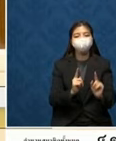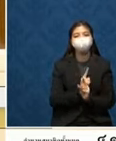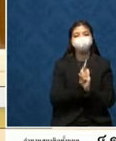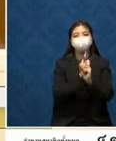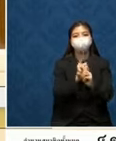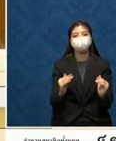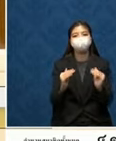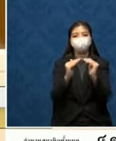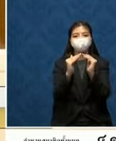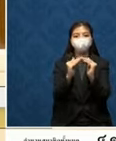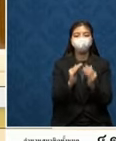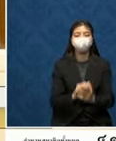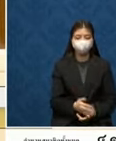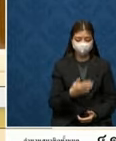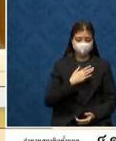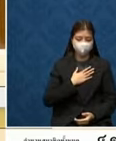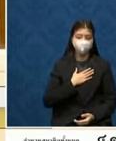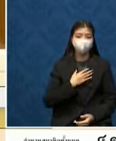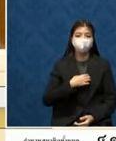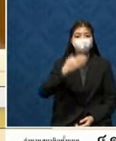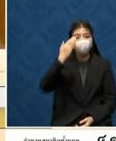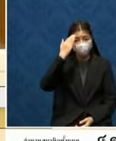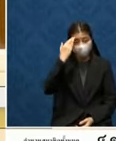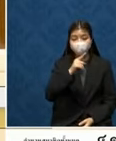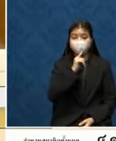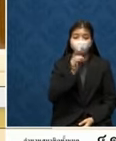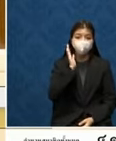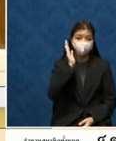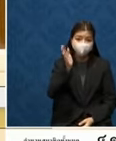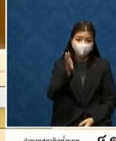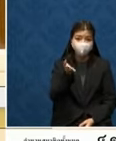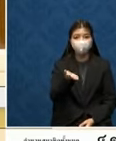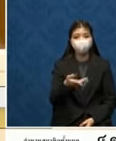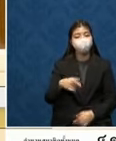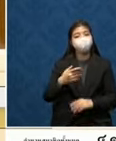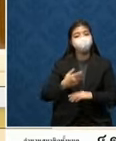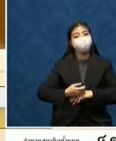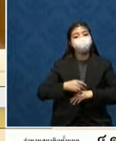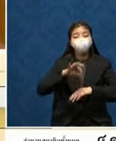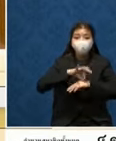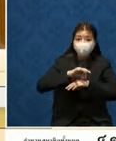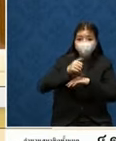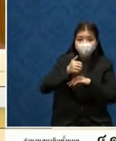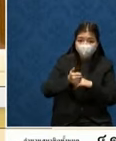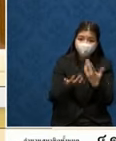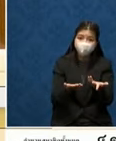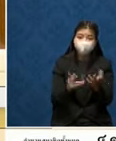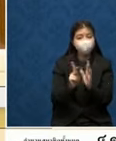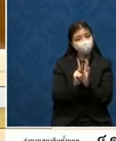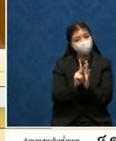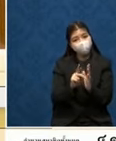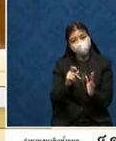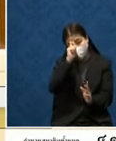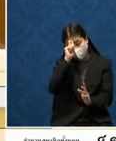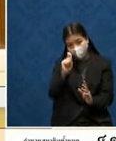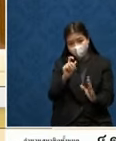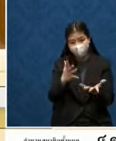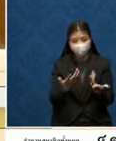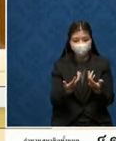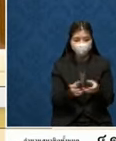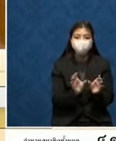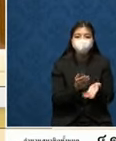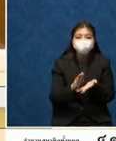เทียมผมอยากจะทราบว่าถ้าท่านมีอำนาจขึ้นมาแล้วท่านไม่มีกฎหมายท่านจะไม่มีกฎหมายอะไรเลยหรือเปล่าก็ไม่รู้เหมือนกันนะแยกคนทุก